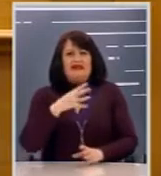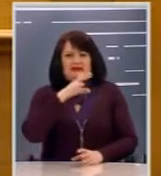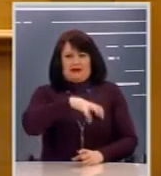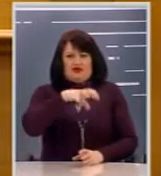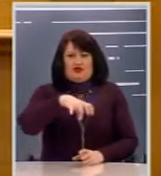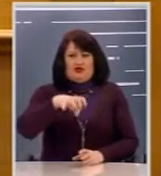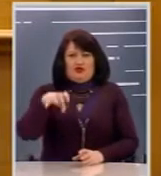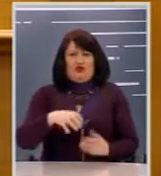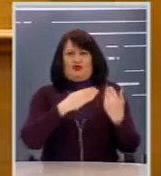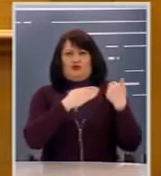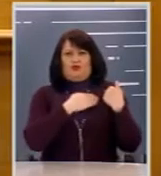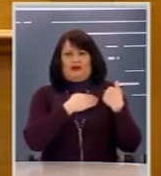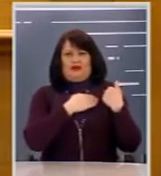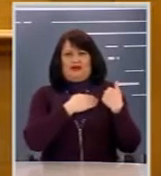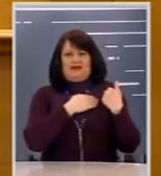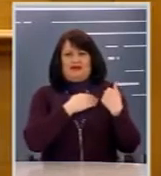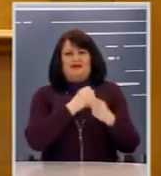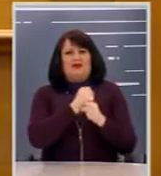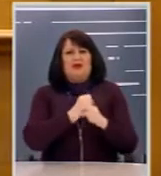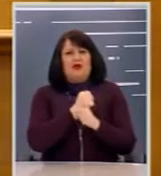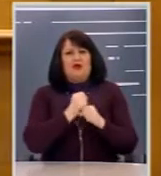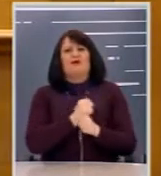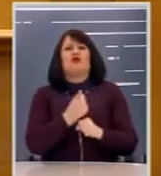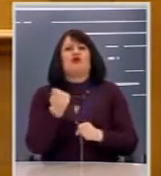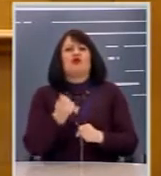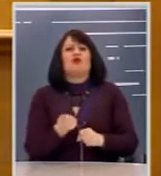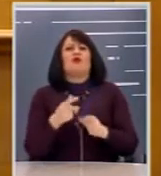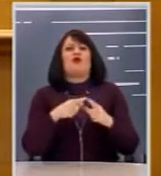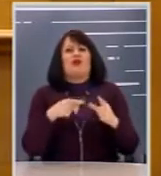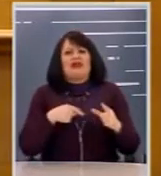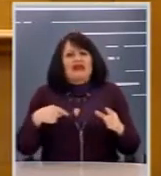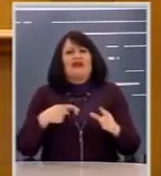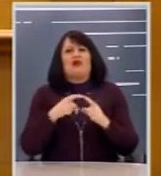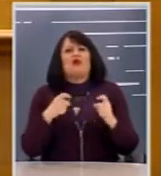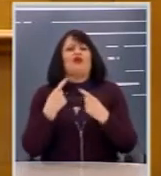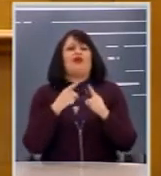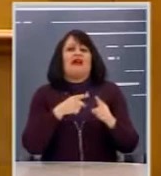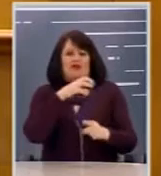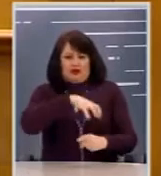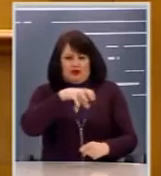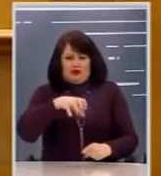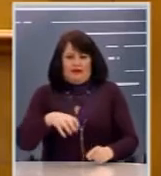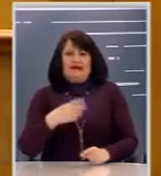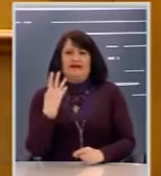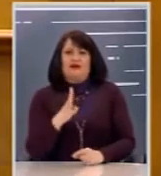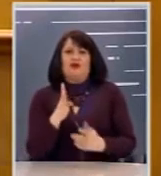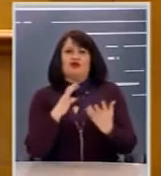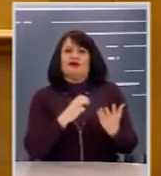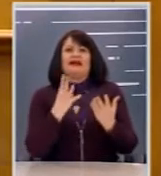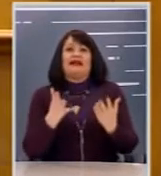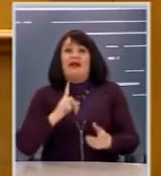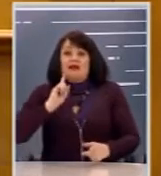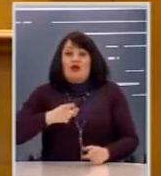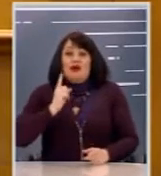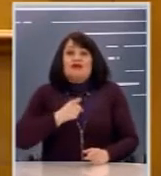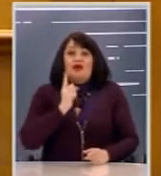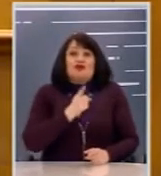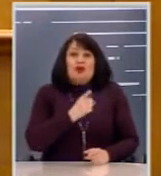διαχειρίζονται υγειονομικό, φαρμακευτικό, διοικητικό, οικονομικό και άλλους τομείς, 499 εντολές